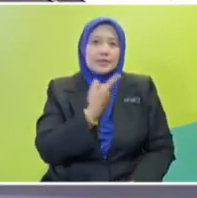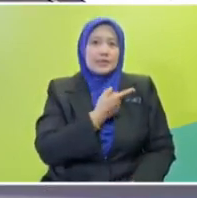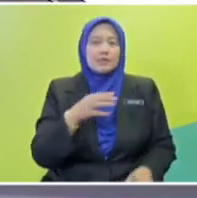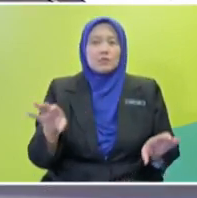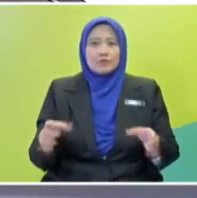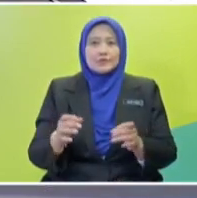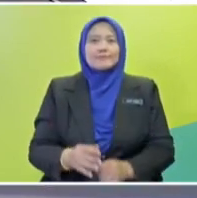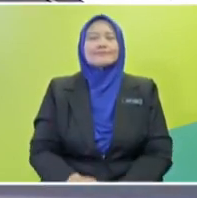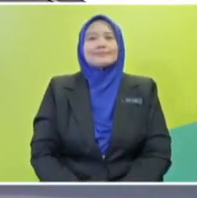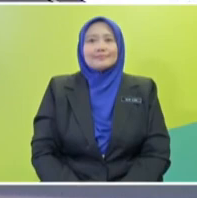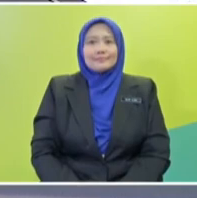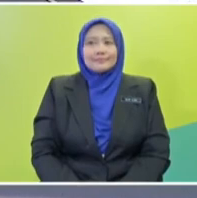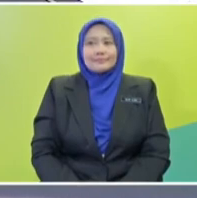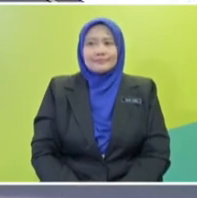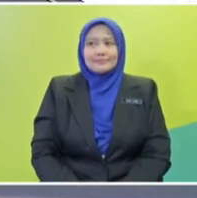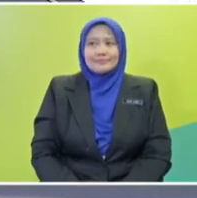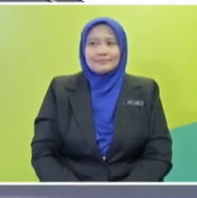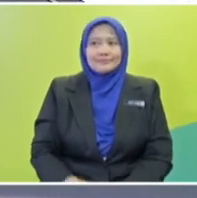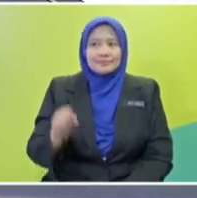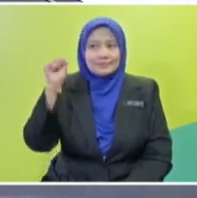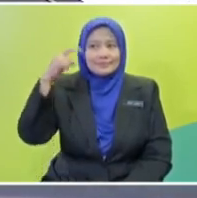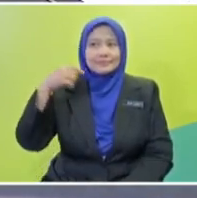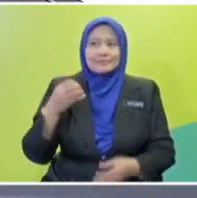sayur macam udah siap